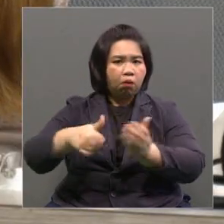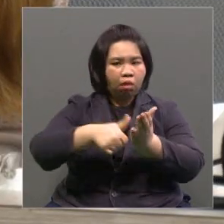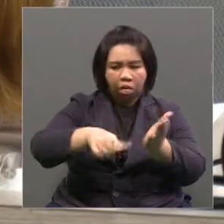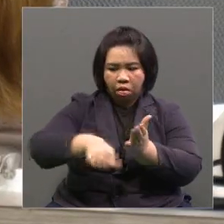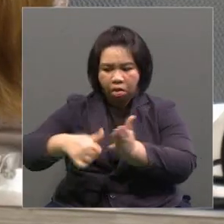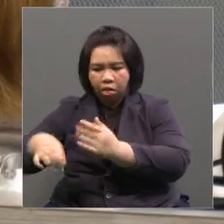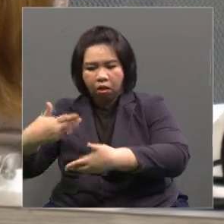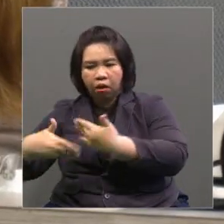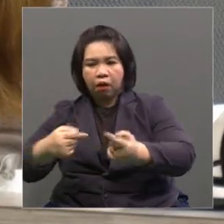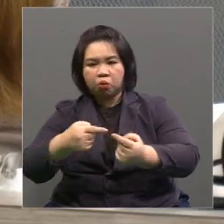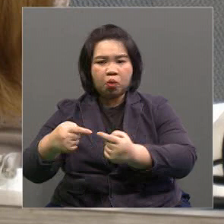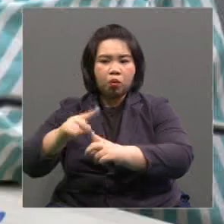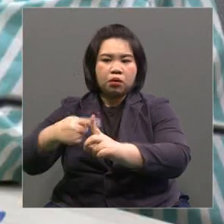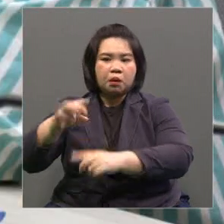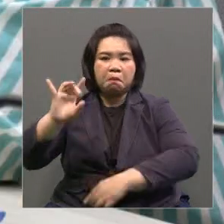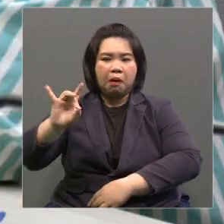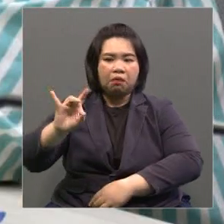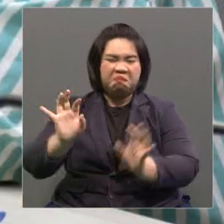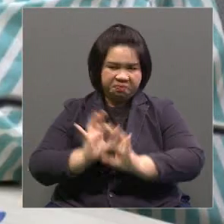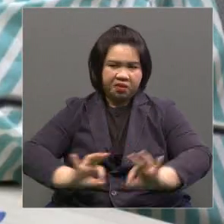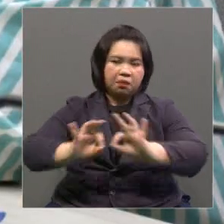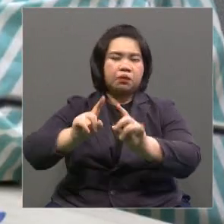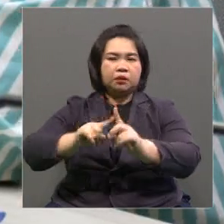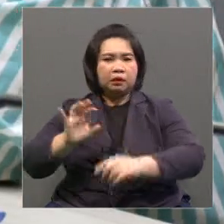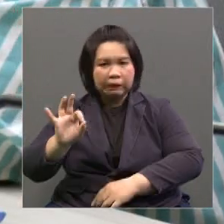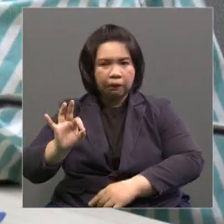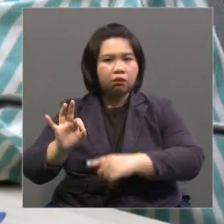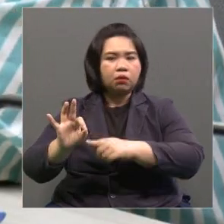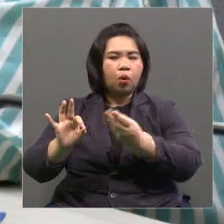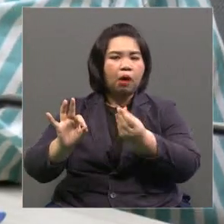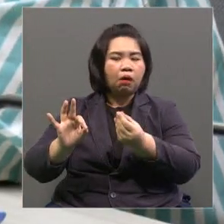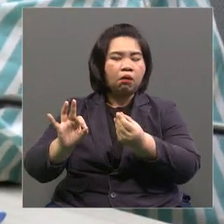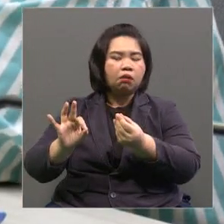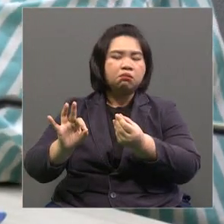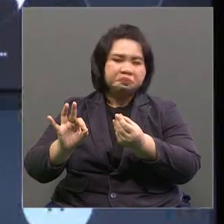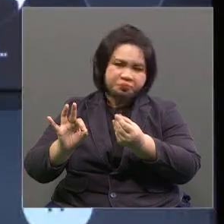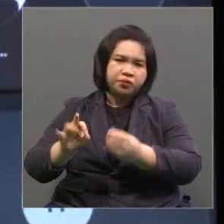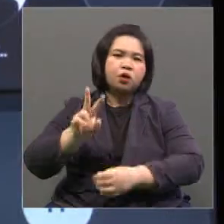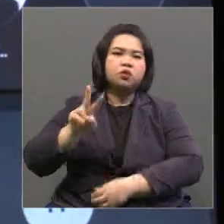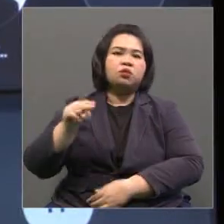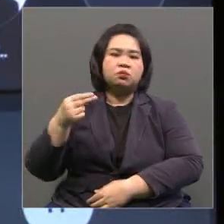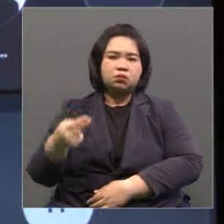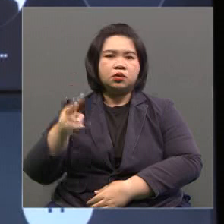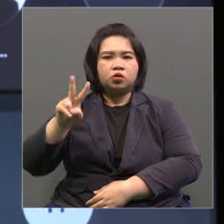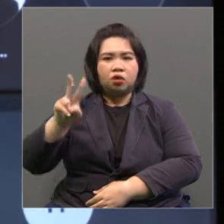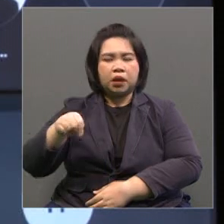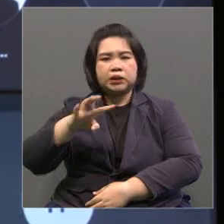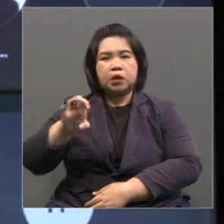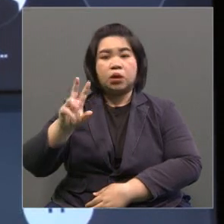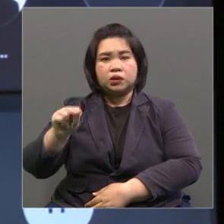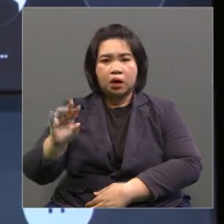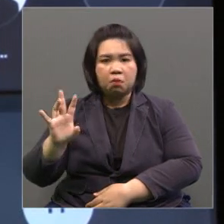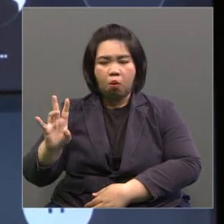ต่อเนื่องเป็นเดือนที่ 8โดยเฉพาะเดือนกันยายนเดือนเดียวนะครับขายสุทธิถึง2,4